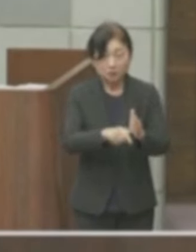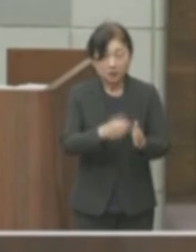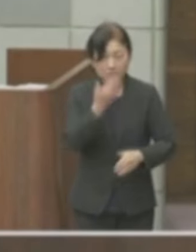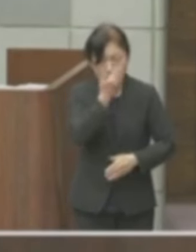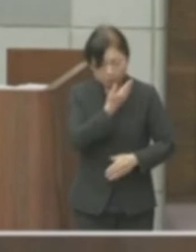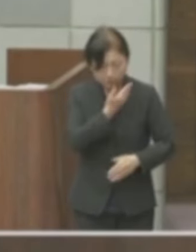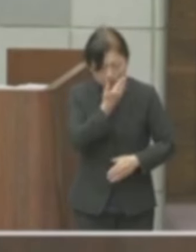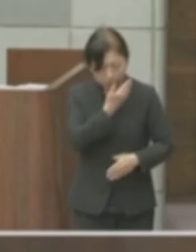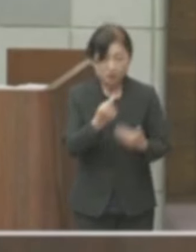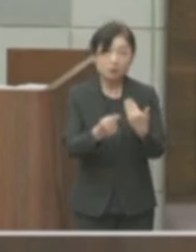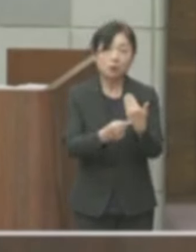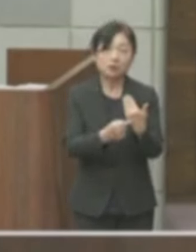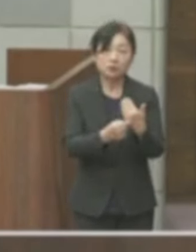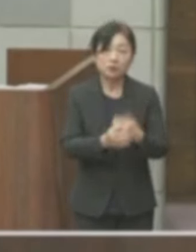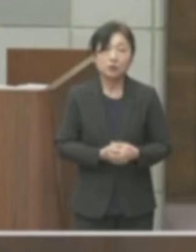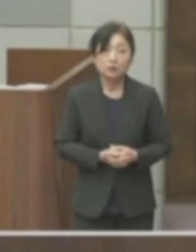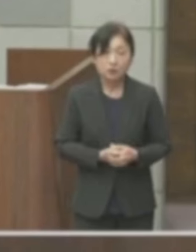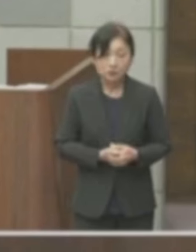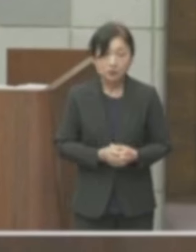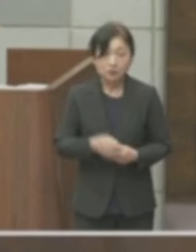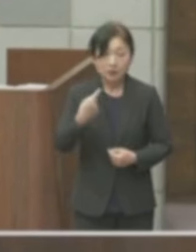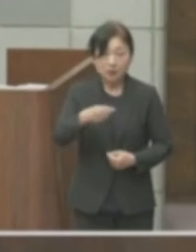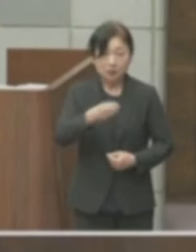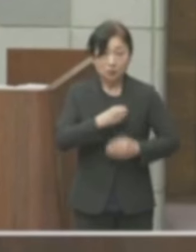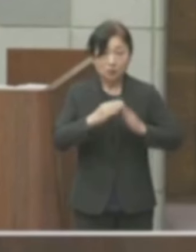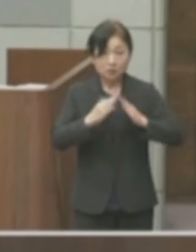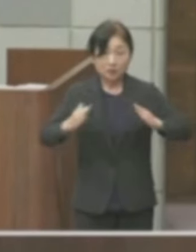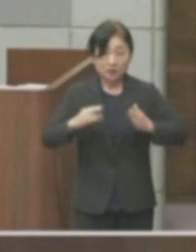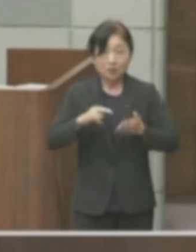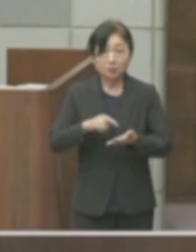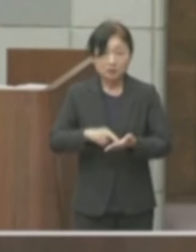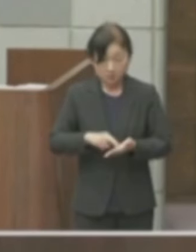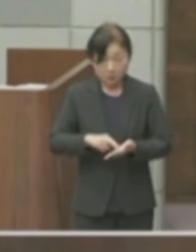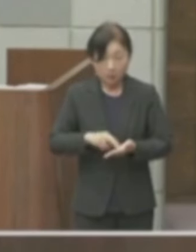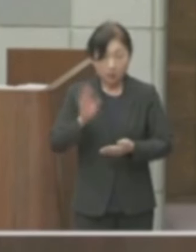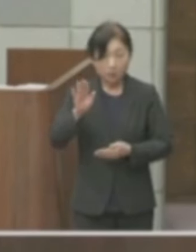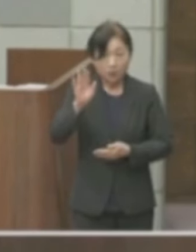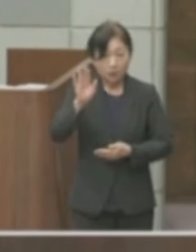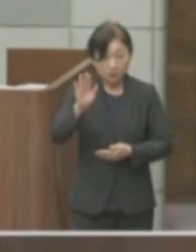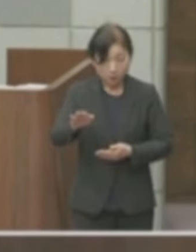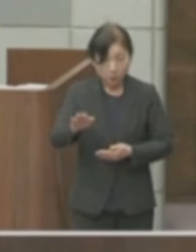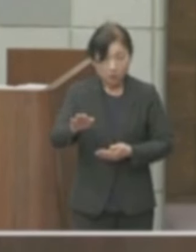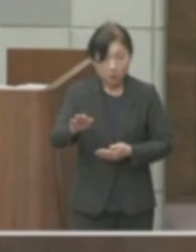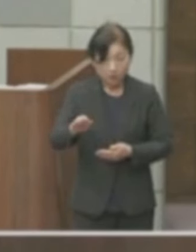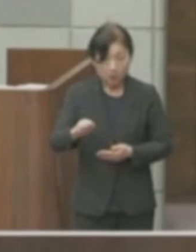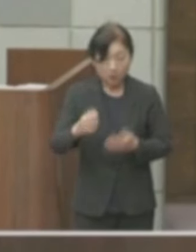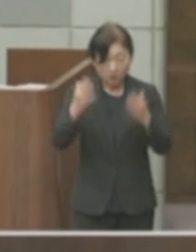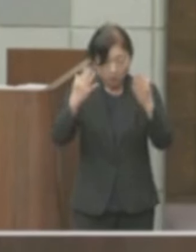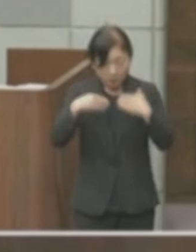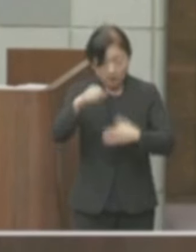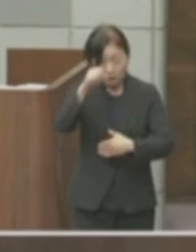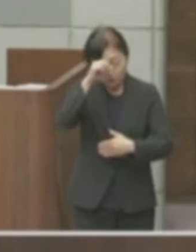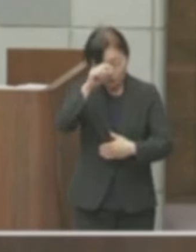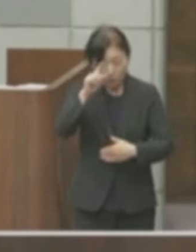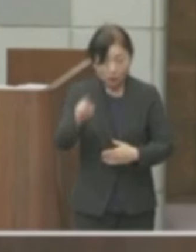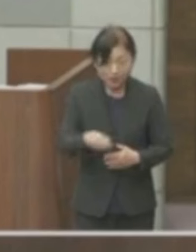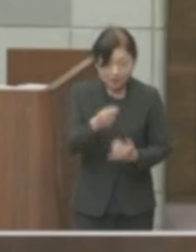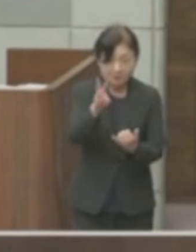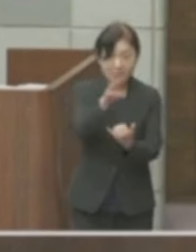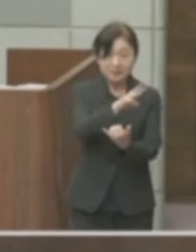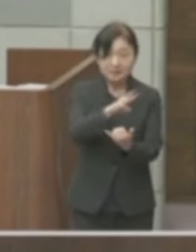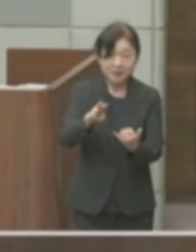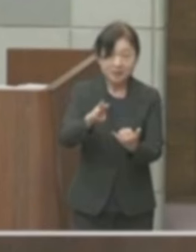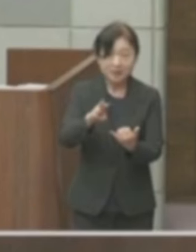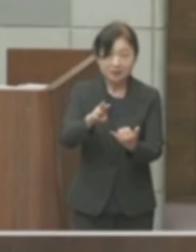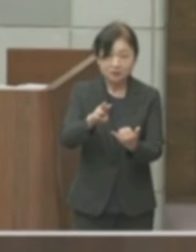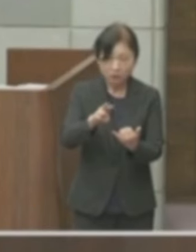要なポイントでございますので、教育委員会としましても、今後、熱中症や自然災害、報